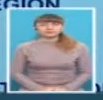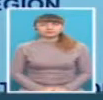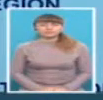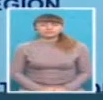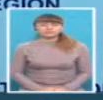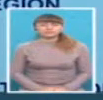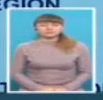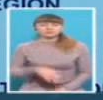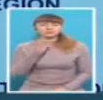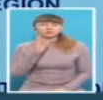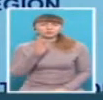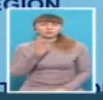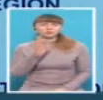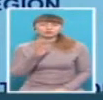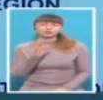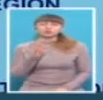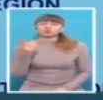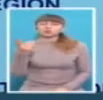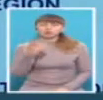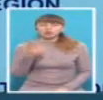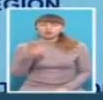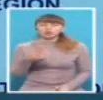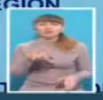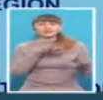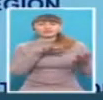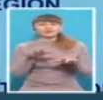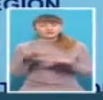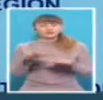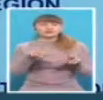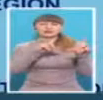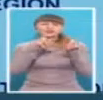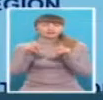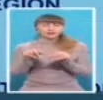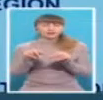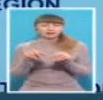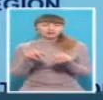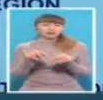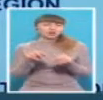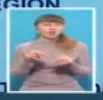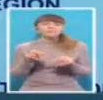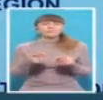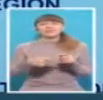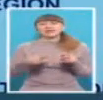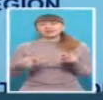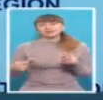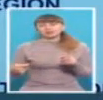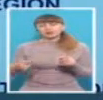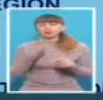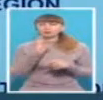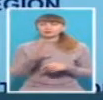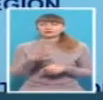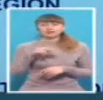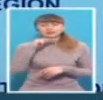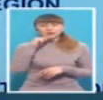төмен асыра пайдаланбаған дұрыс деп айтамыз. Аула және аула